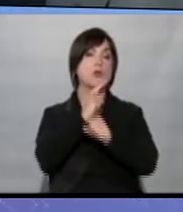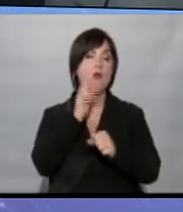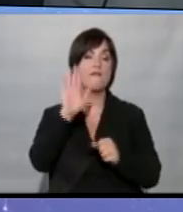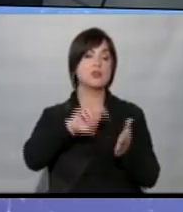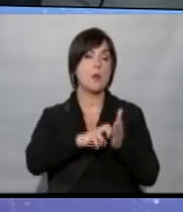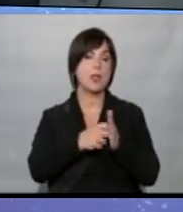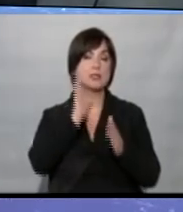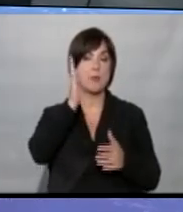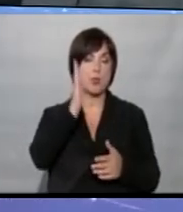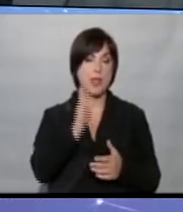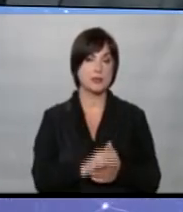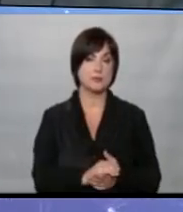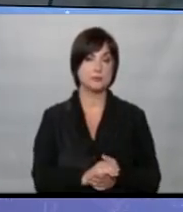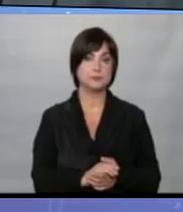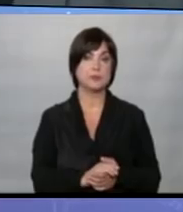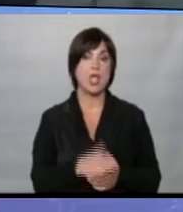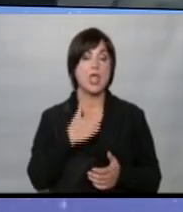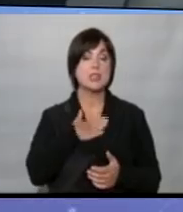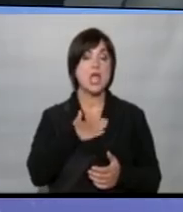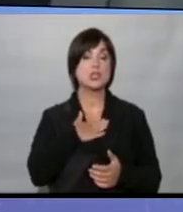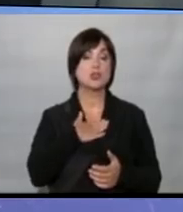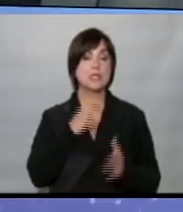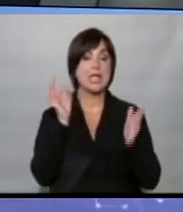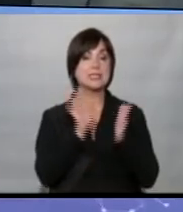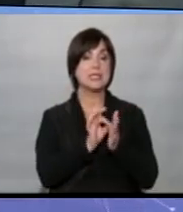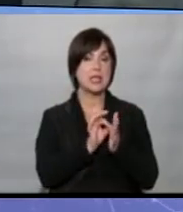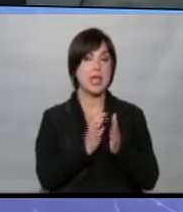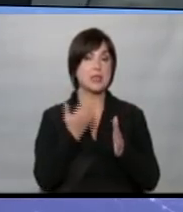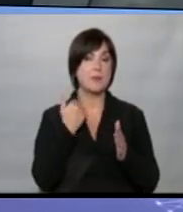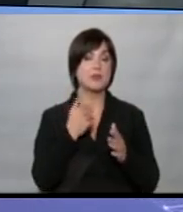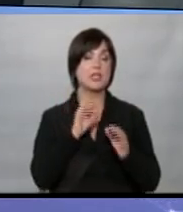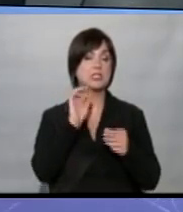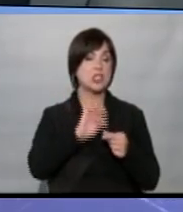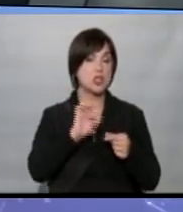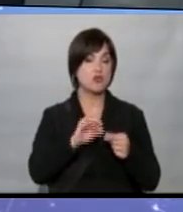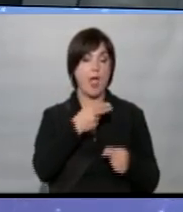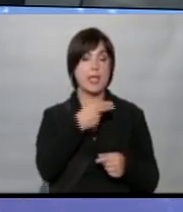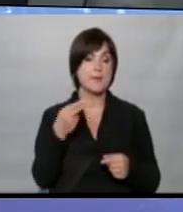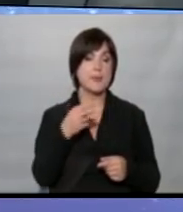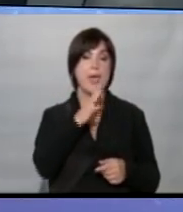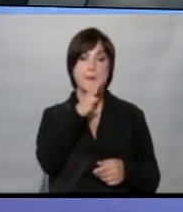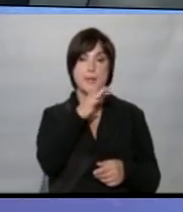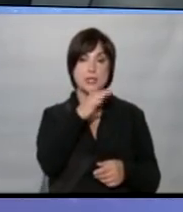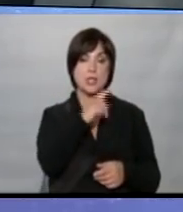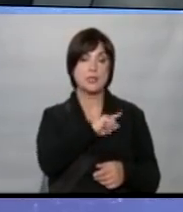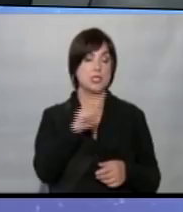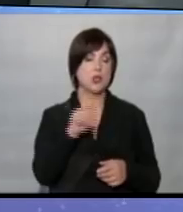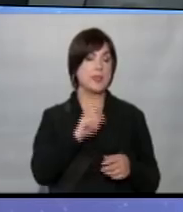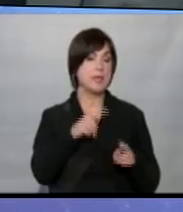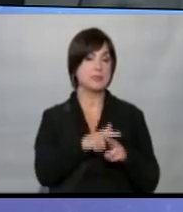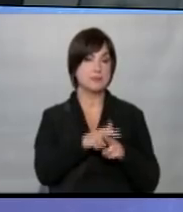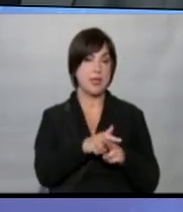планот за понатаму? Па видите, нашата цел најнапред е да се зачува името на Македонија, бидејќи на никого не им